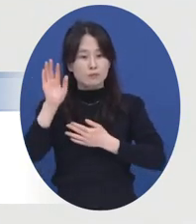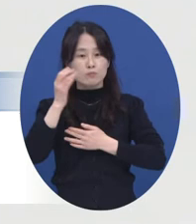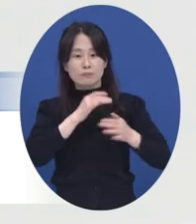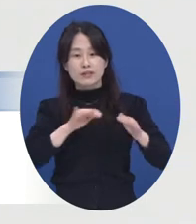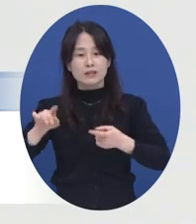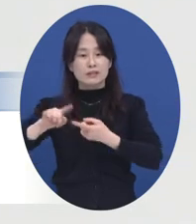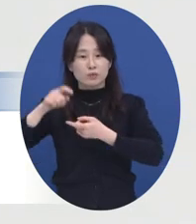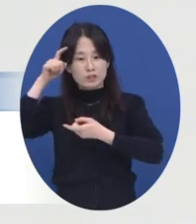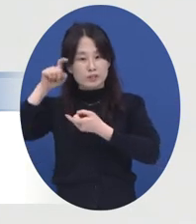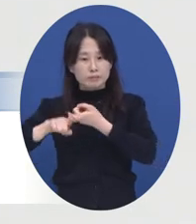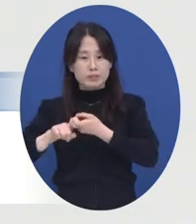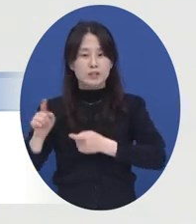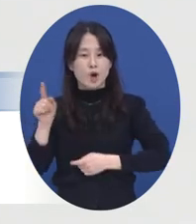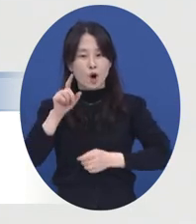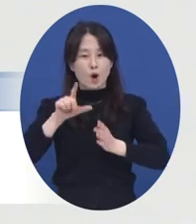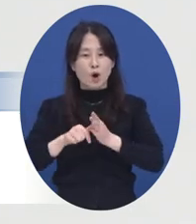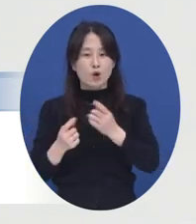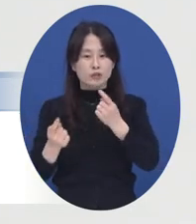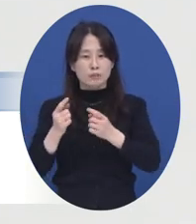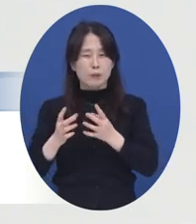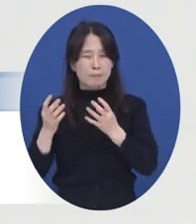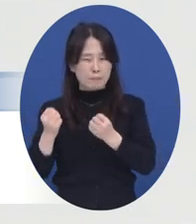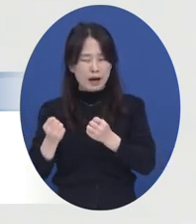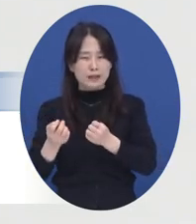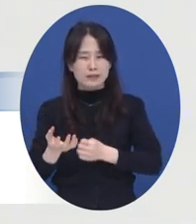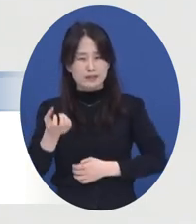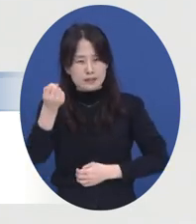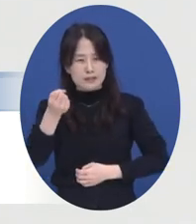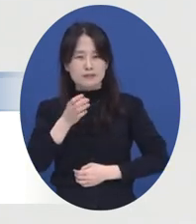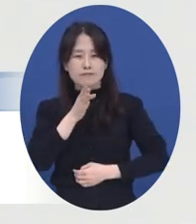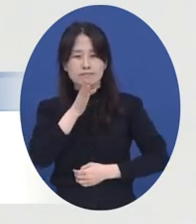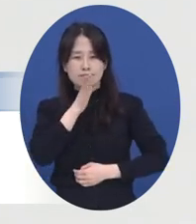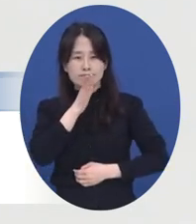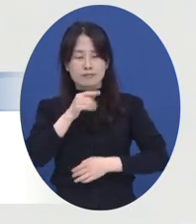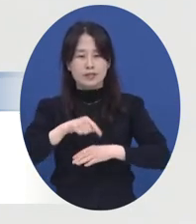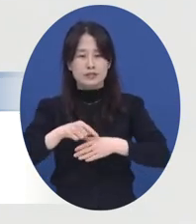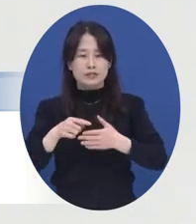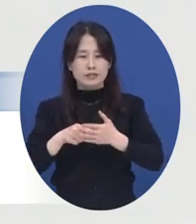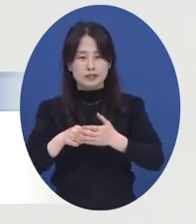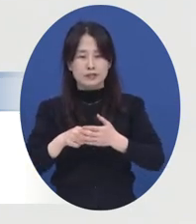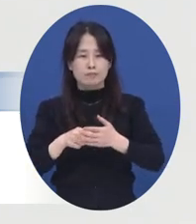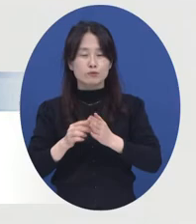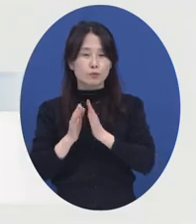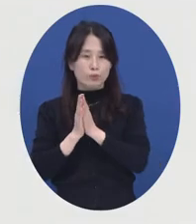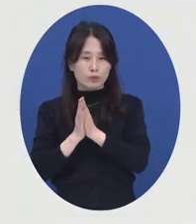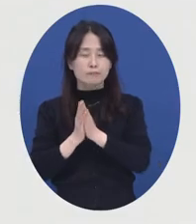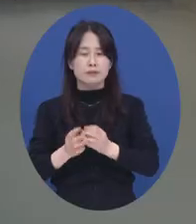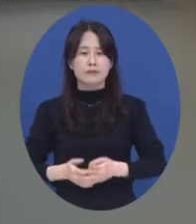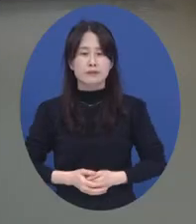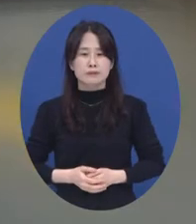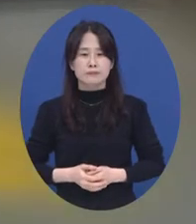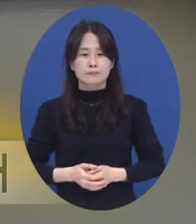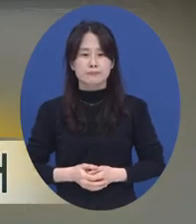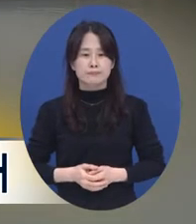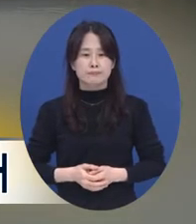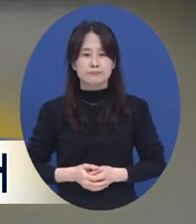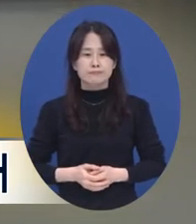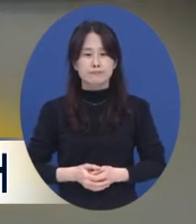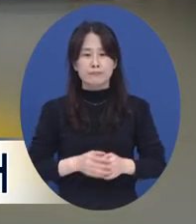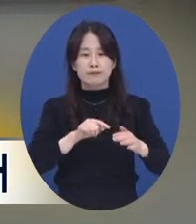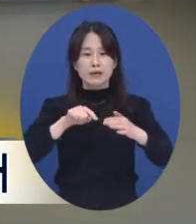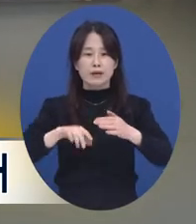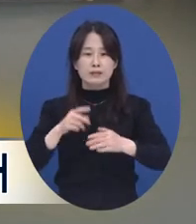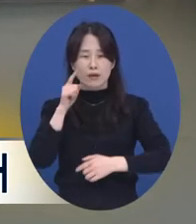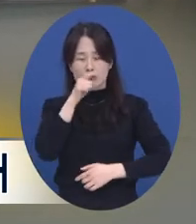바다에 대한 관심이 풀러 어느 때 보다도 마음에 있기를 진심으로 빕니다 바닷속